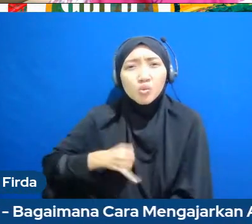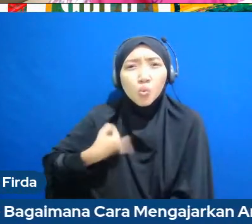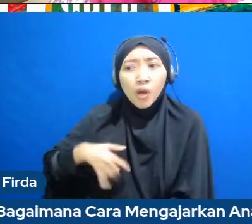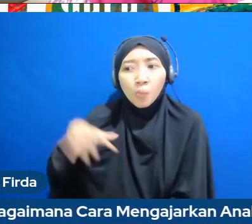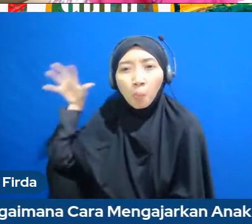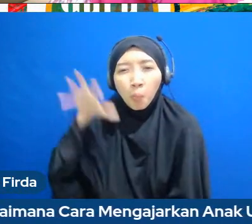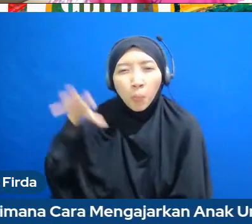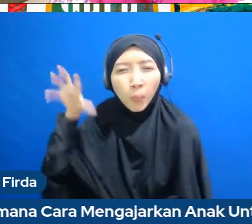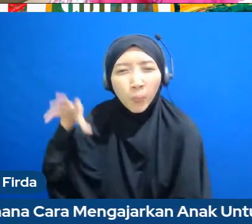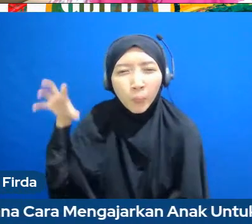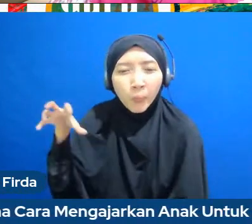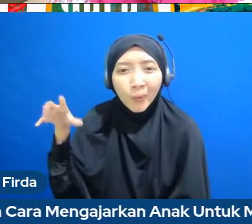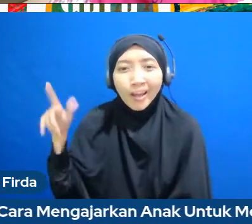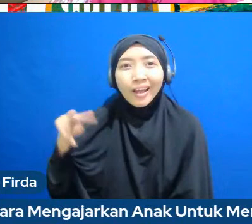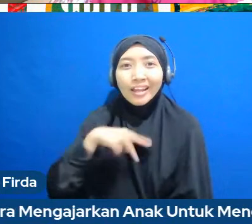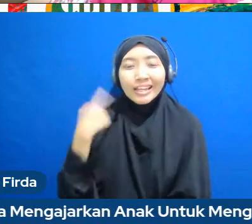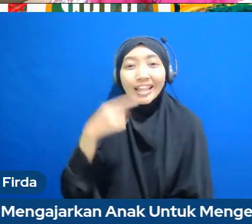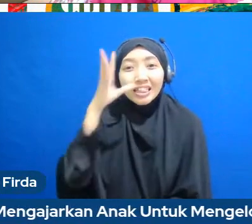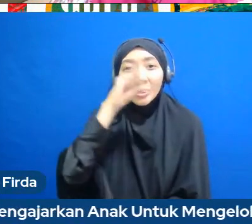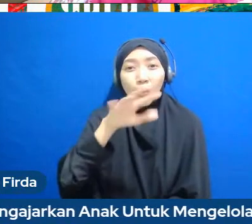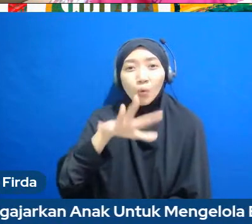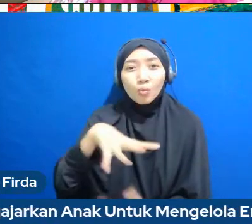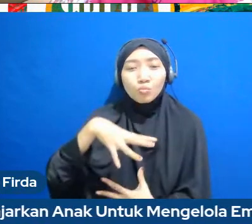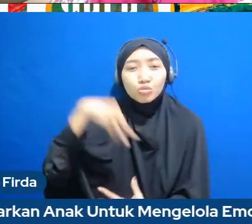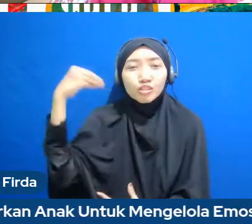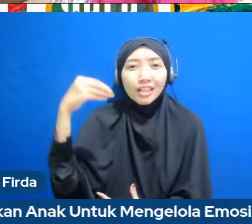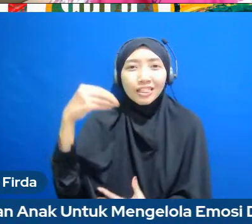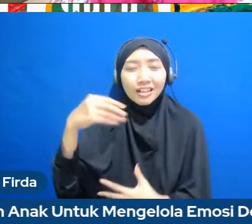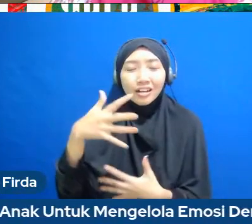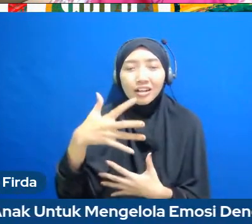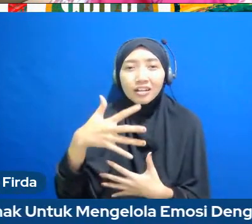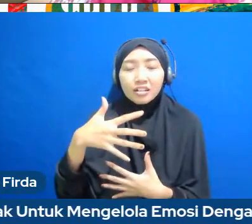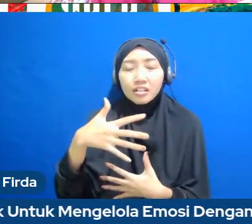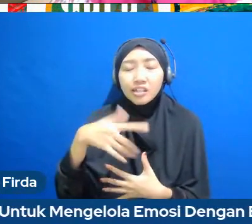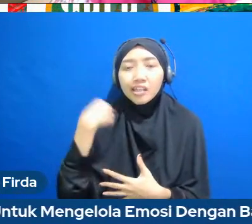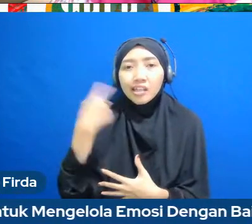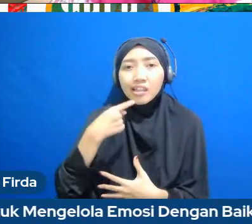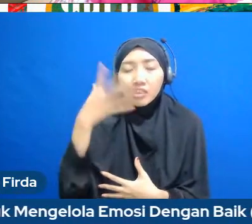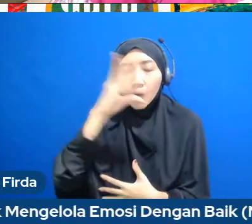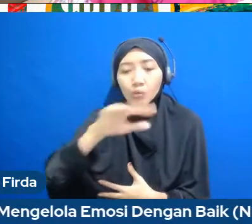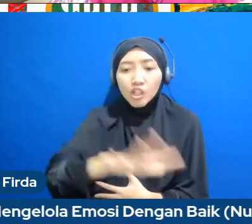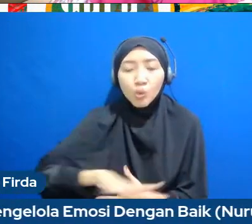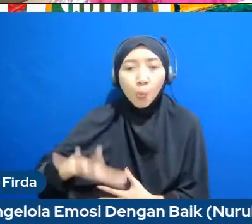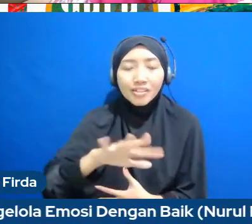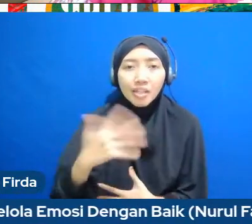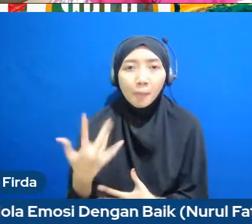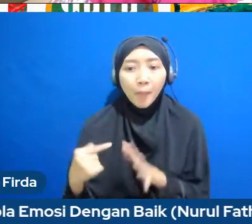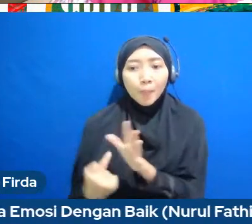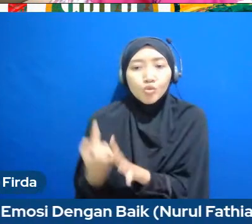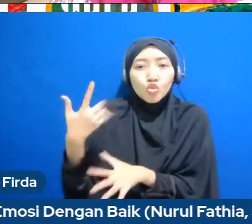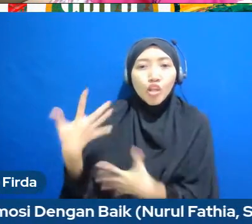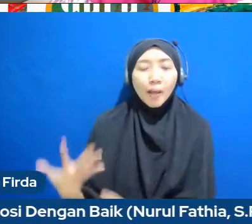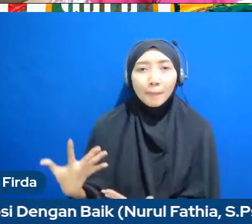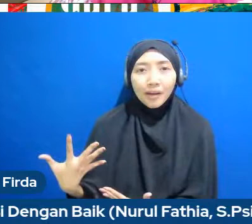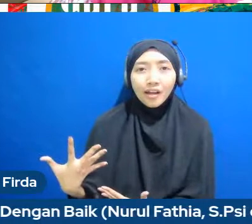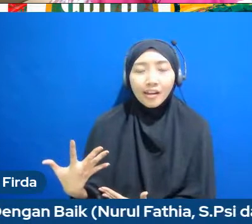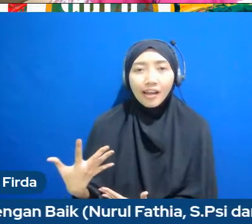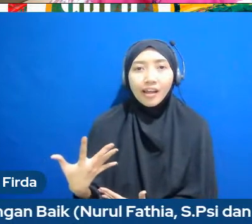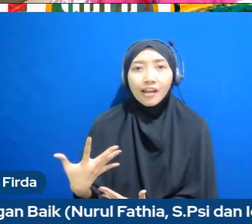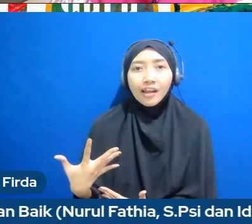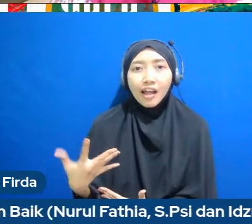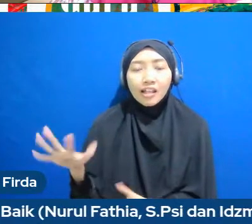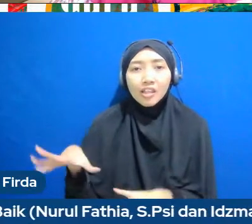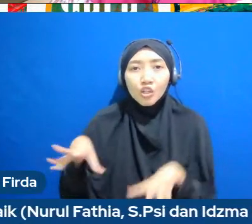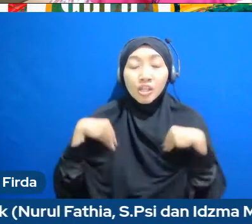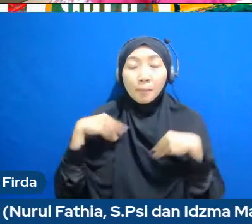Jadi dengan kita mengetahui sumber peristiwanya apa, emosi yang dimunculkan apa, dan tingkah laku yang muncul adalah diam, seperti itu. Nah, itu mungkin